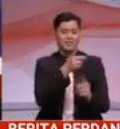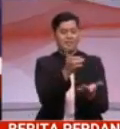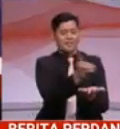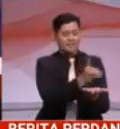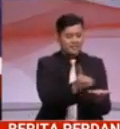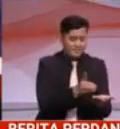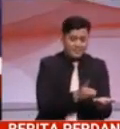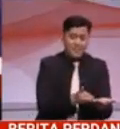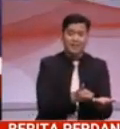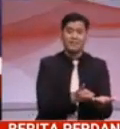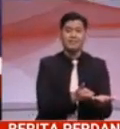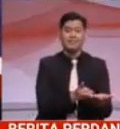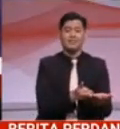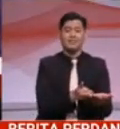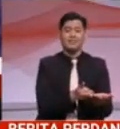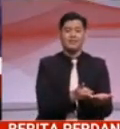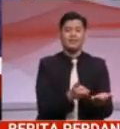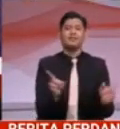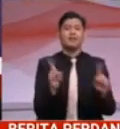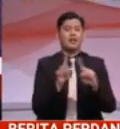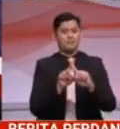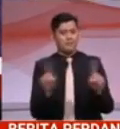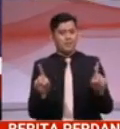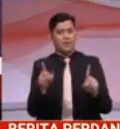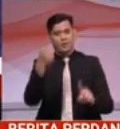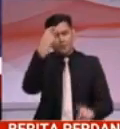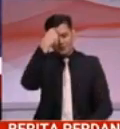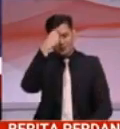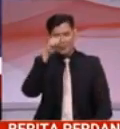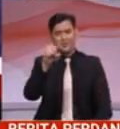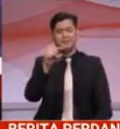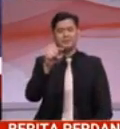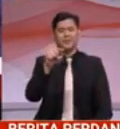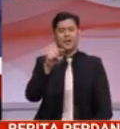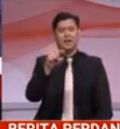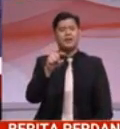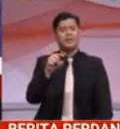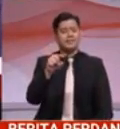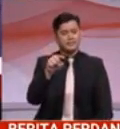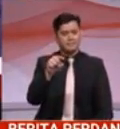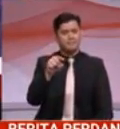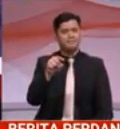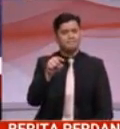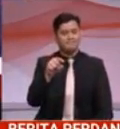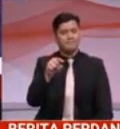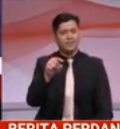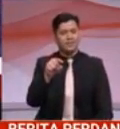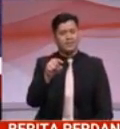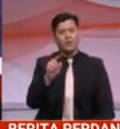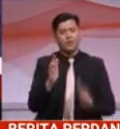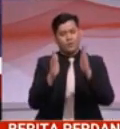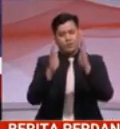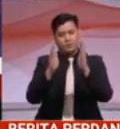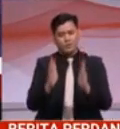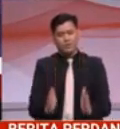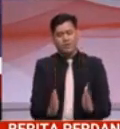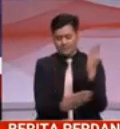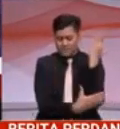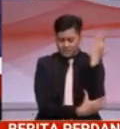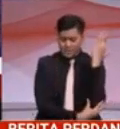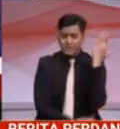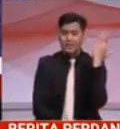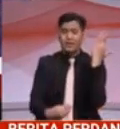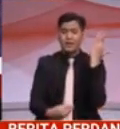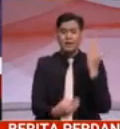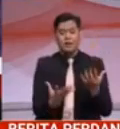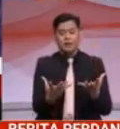design fashion itu mungkin ketinggalan, tetapi untuk mereka yang memang daif lah untuk